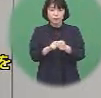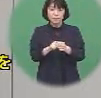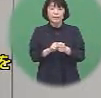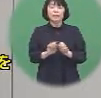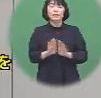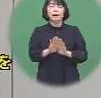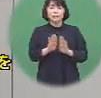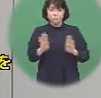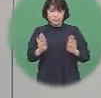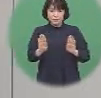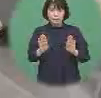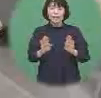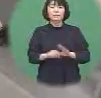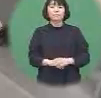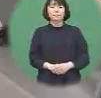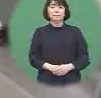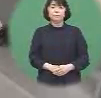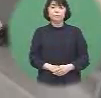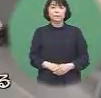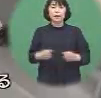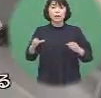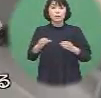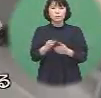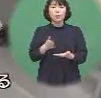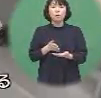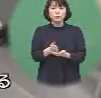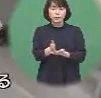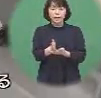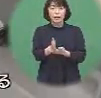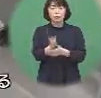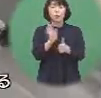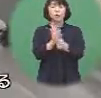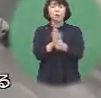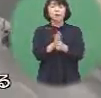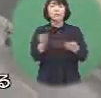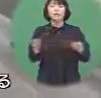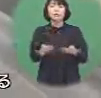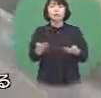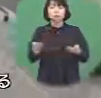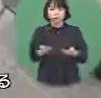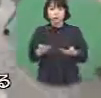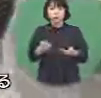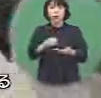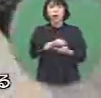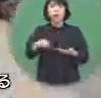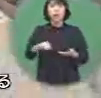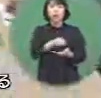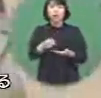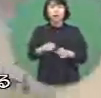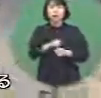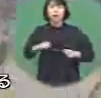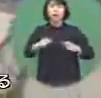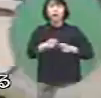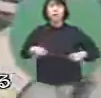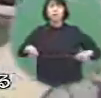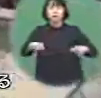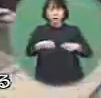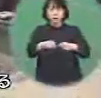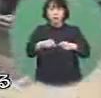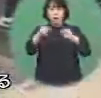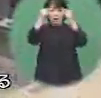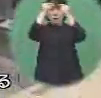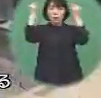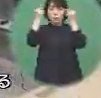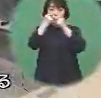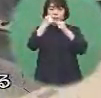始めておりましてスモールスタート支援事業では郡山交易権の個人や企業から